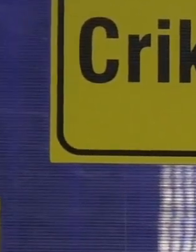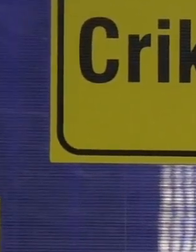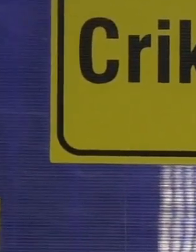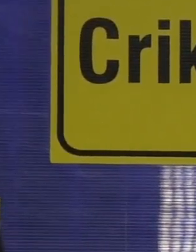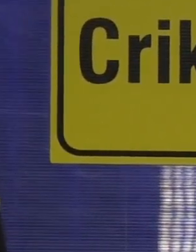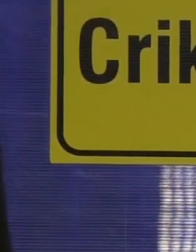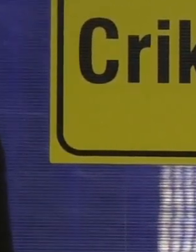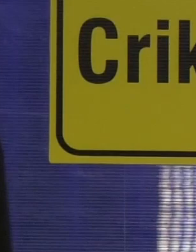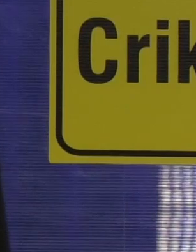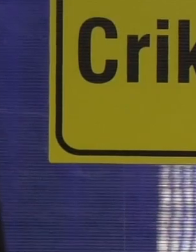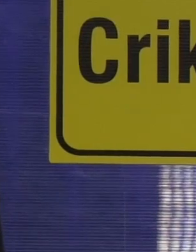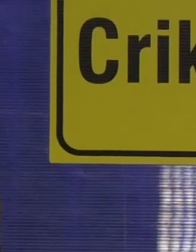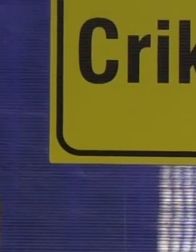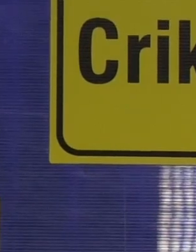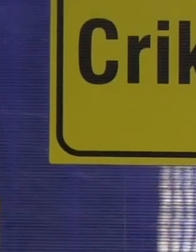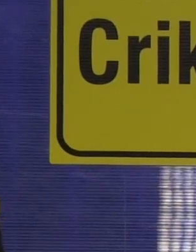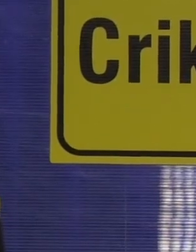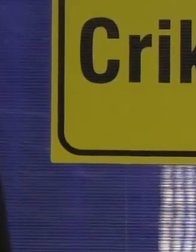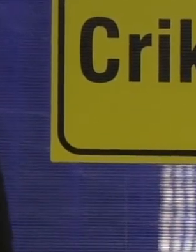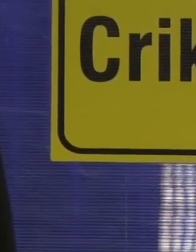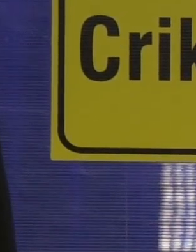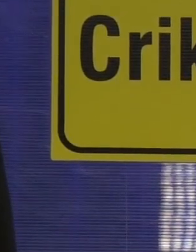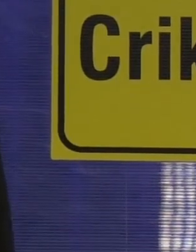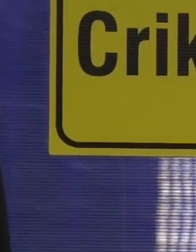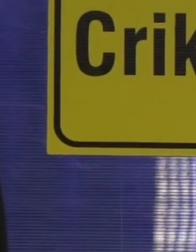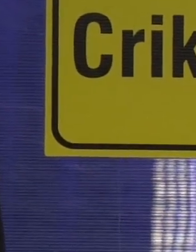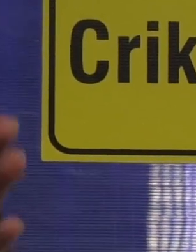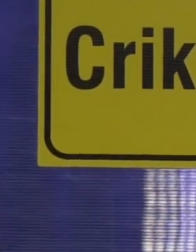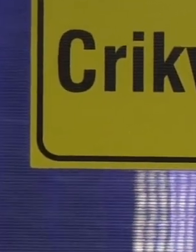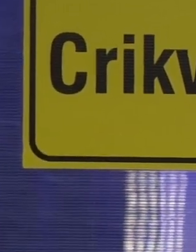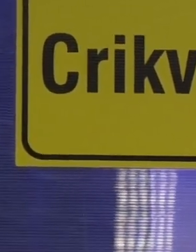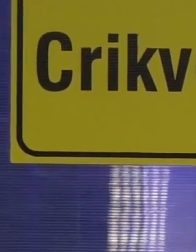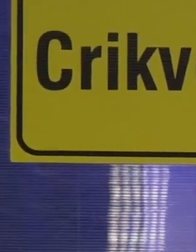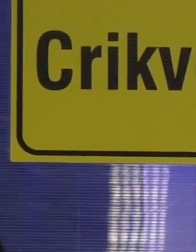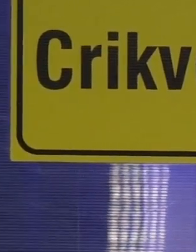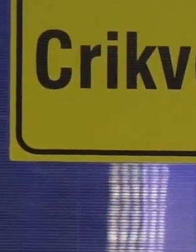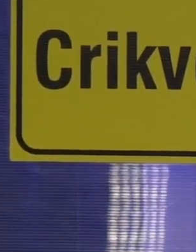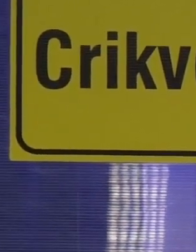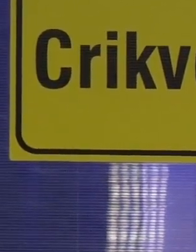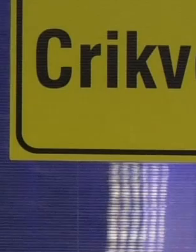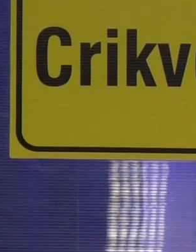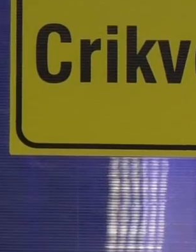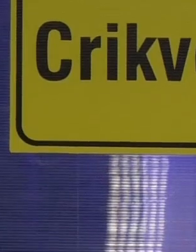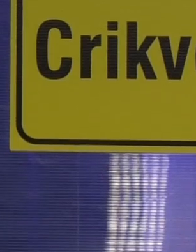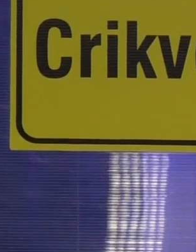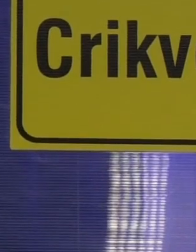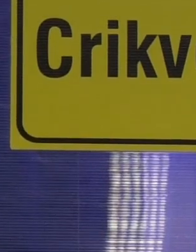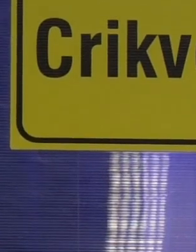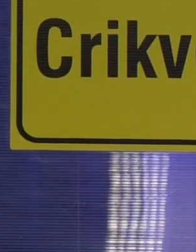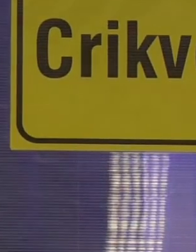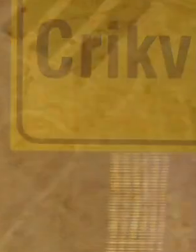i u Vodnjanu, i u Puli, svugdje naokolo. Čakamo gre. To gre tu. Gremo mali